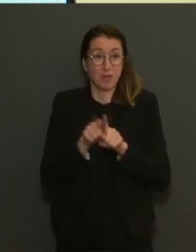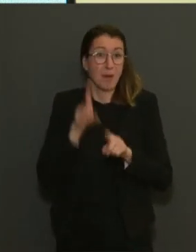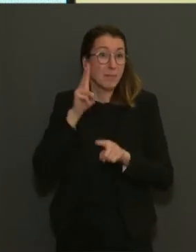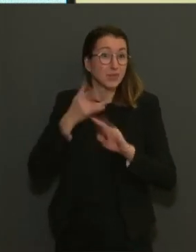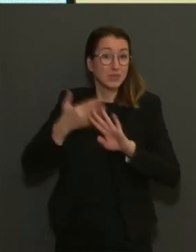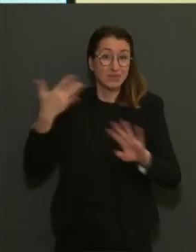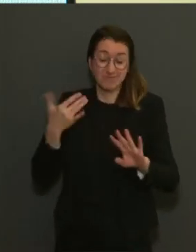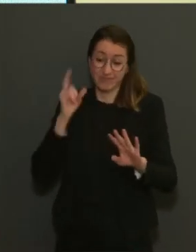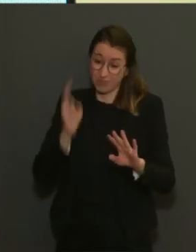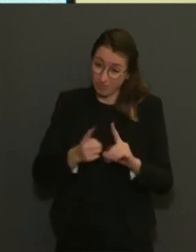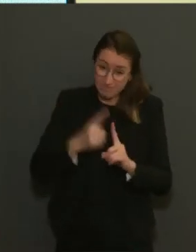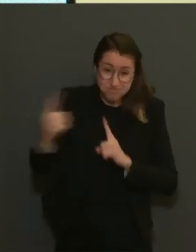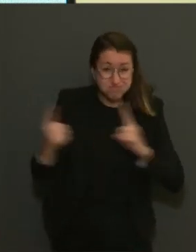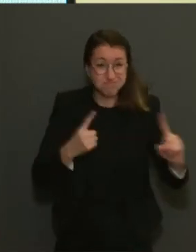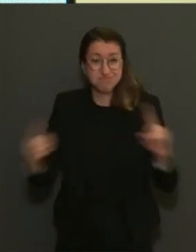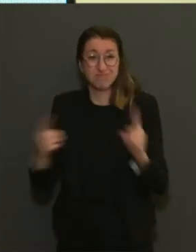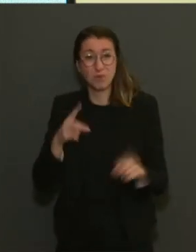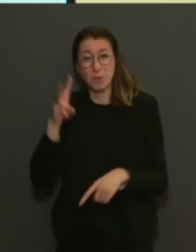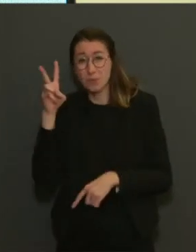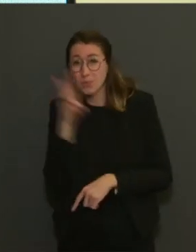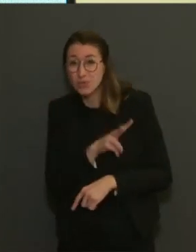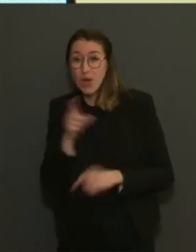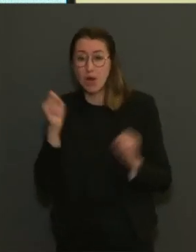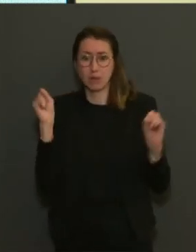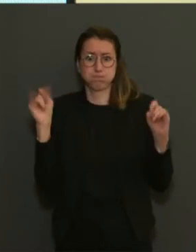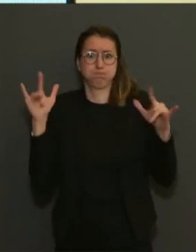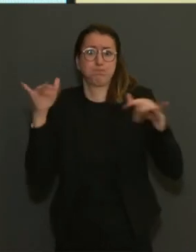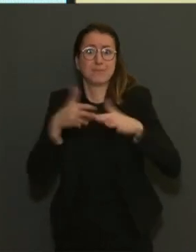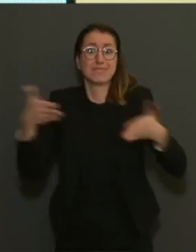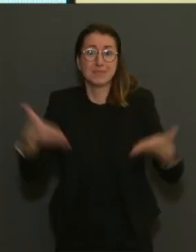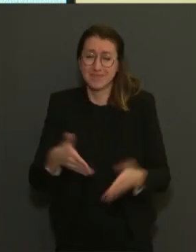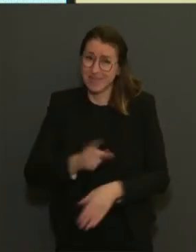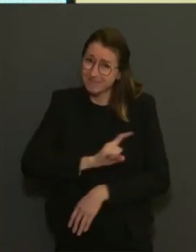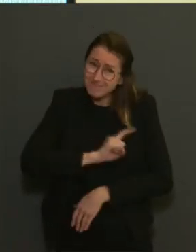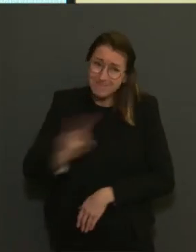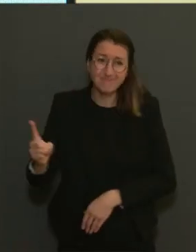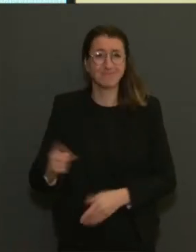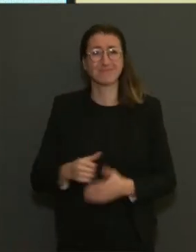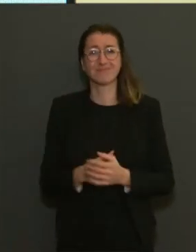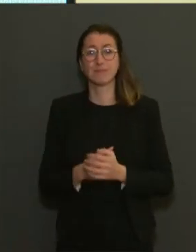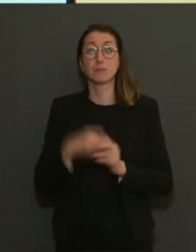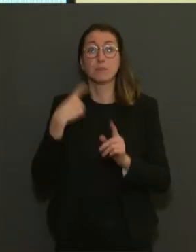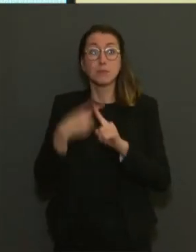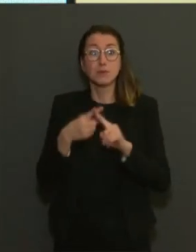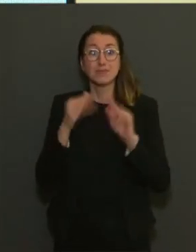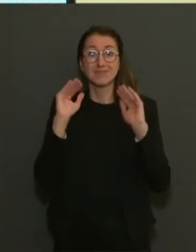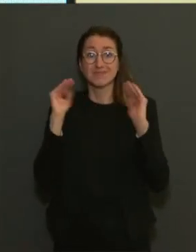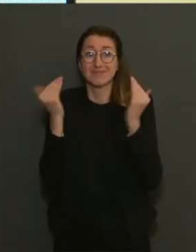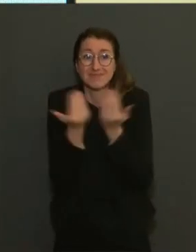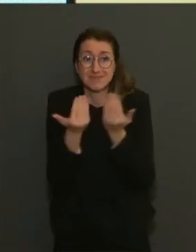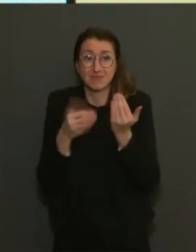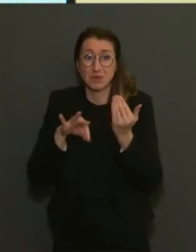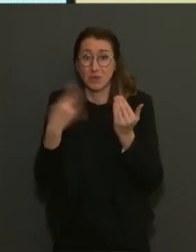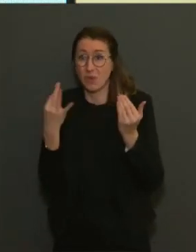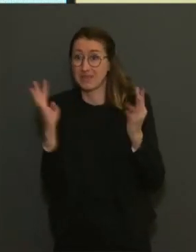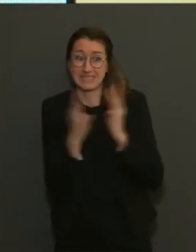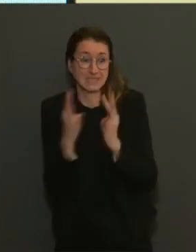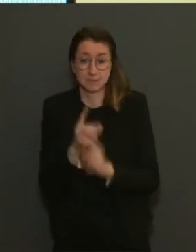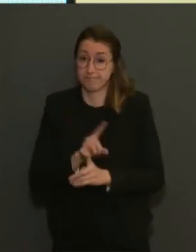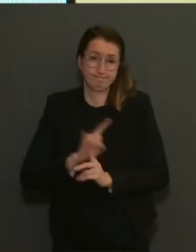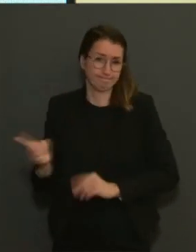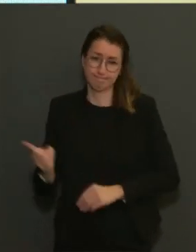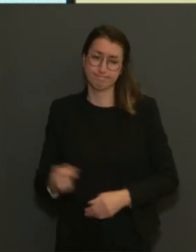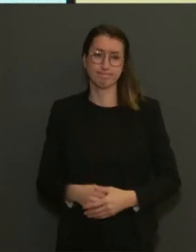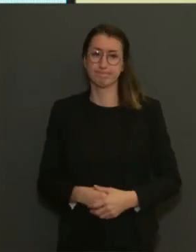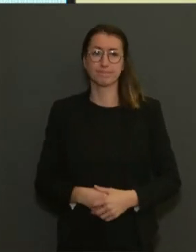réunissez pas en nombre inadéquat et tout spécialement dans un local qui soit un local clos. C'est en prenant ces précautions